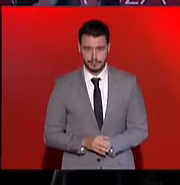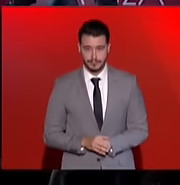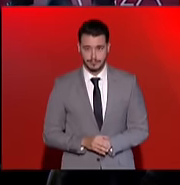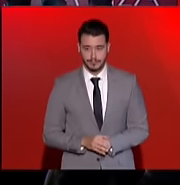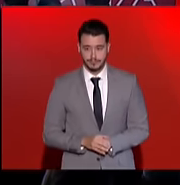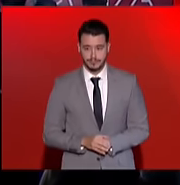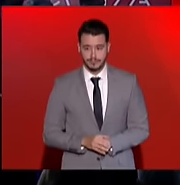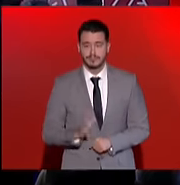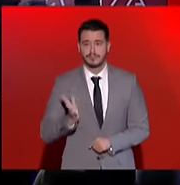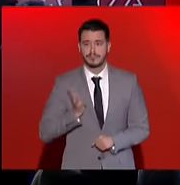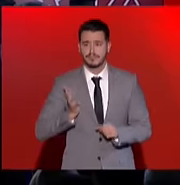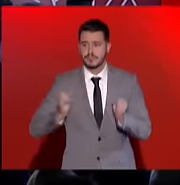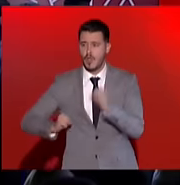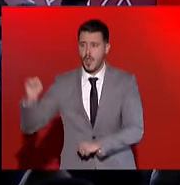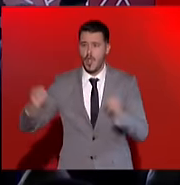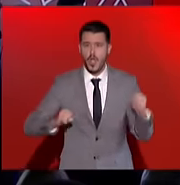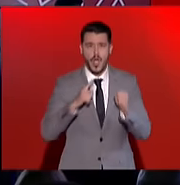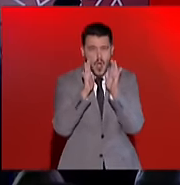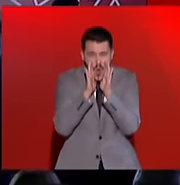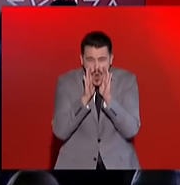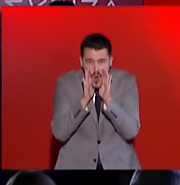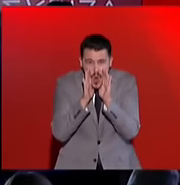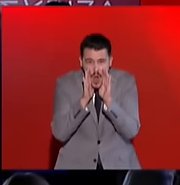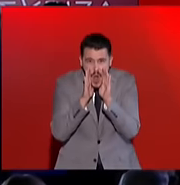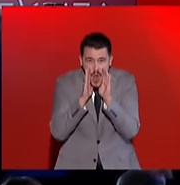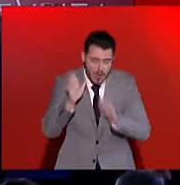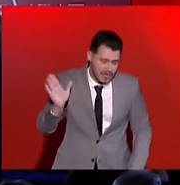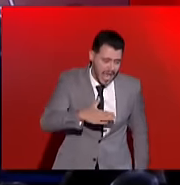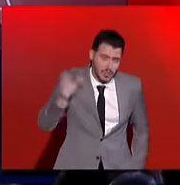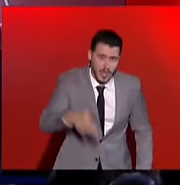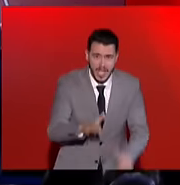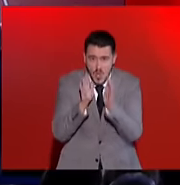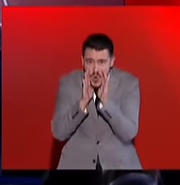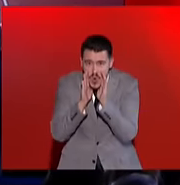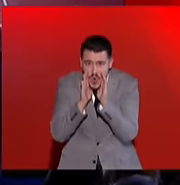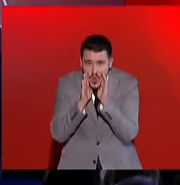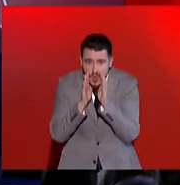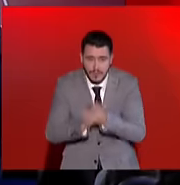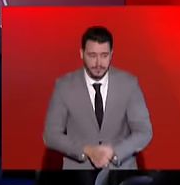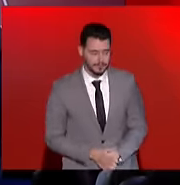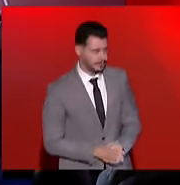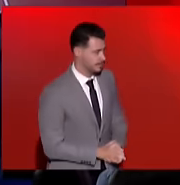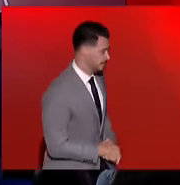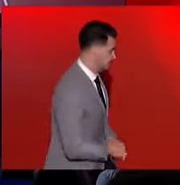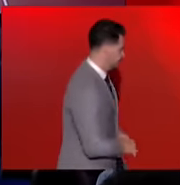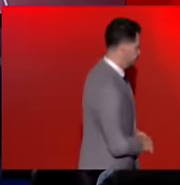περίμενα κύριε κύριε διακόψτε το μικρόφωνο ψυχραιμία